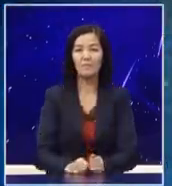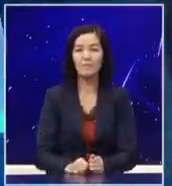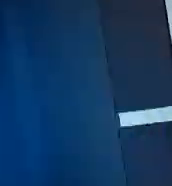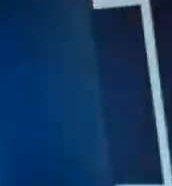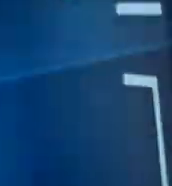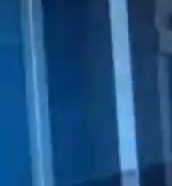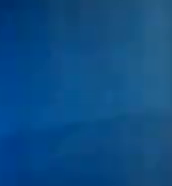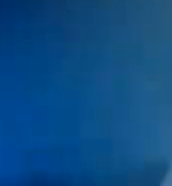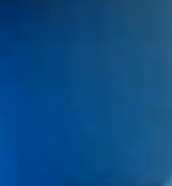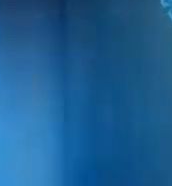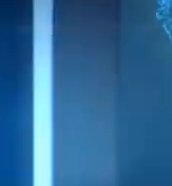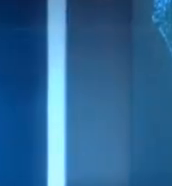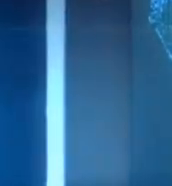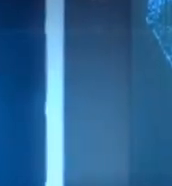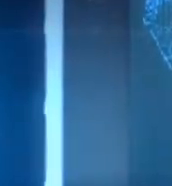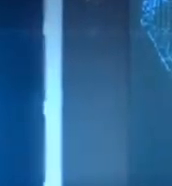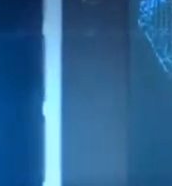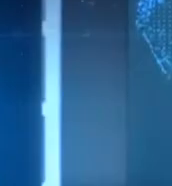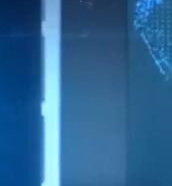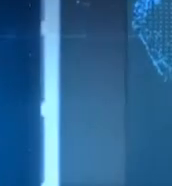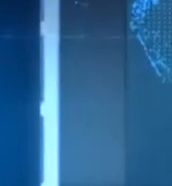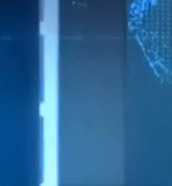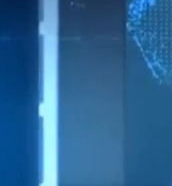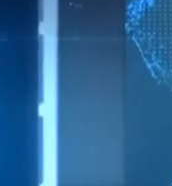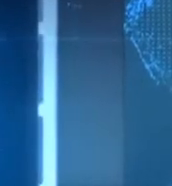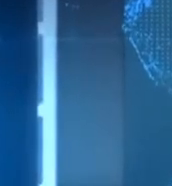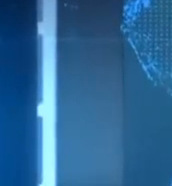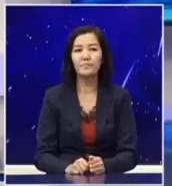Ақжаркенова, Ерболат Антелов, Жетісу телеарнасы.